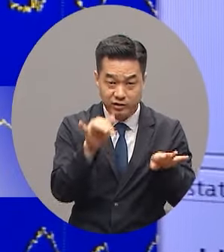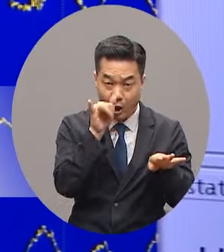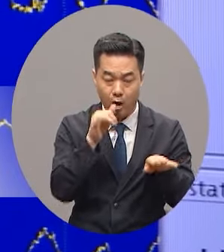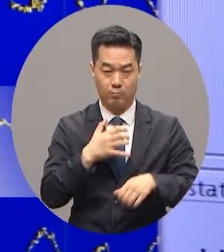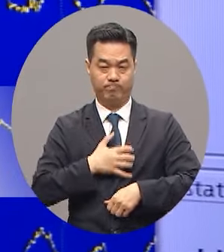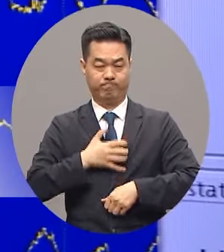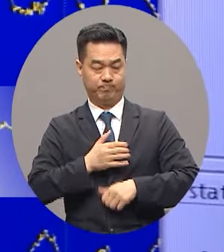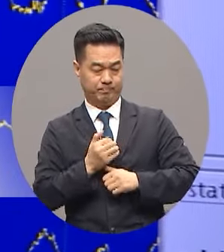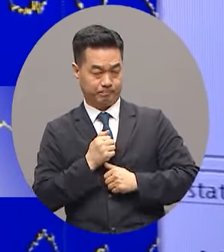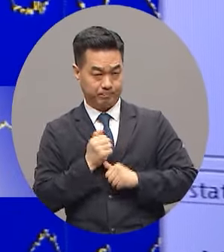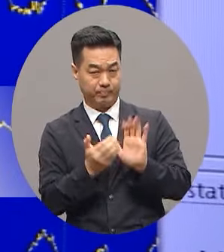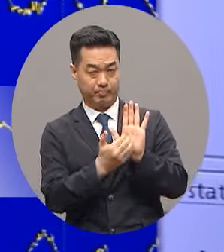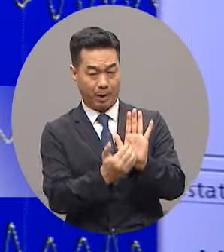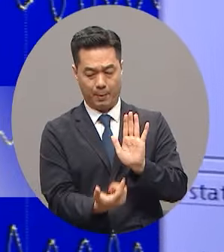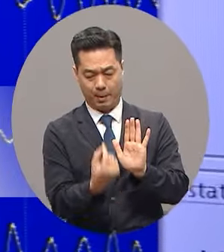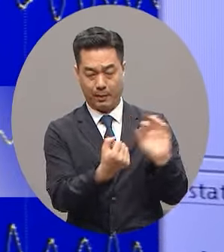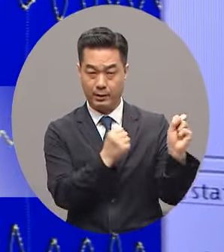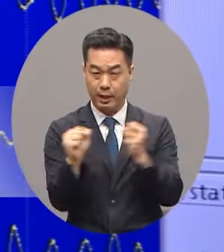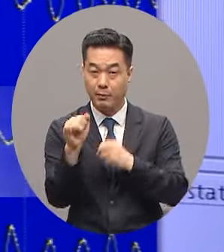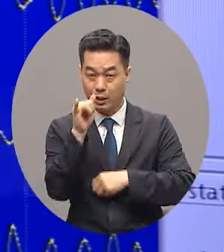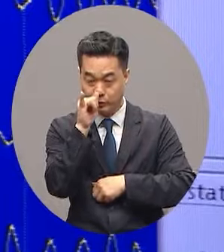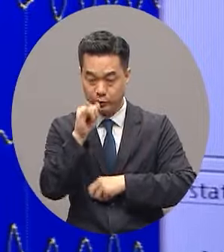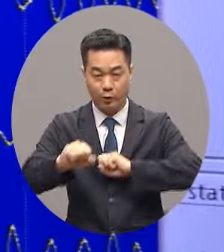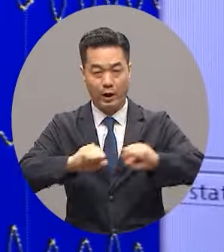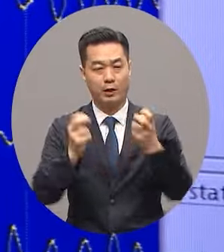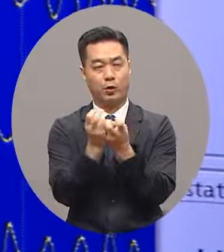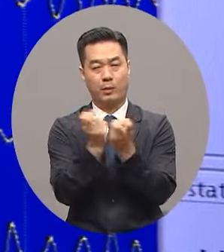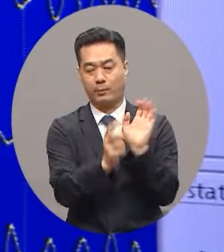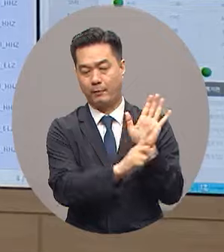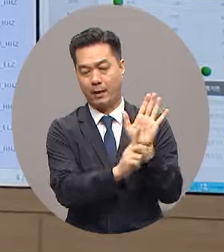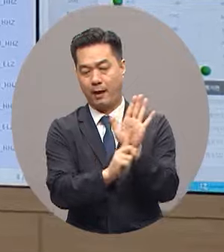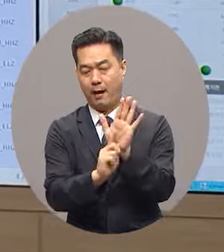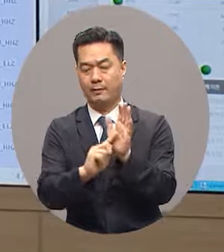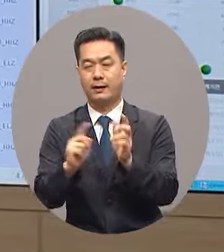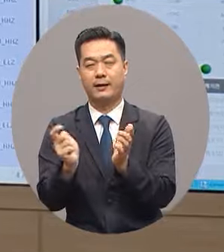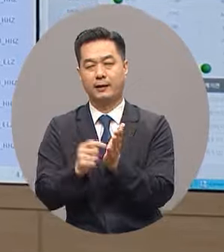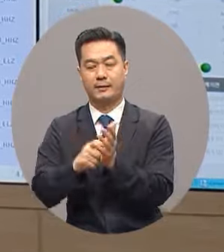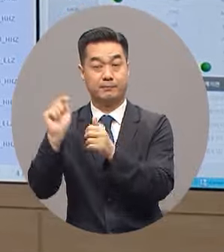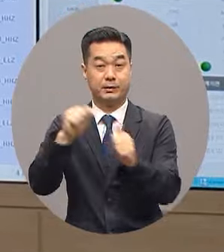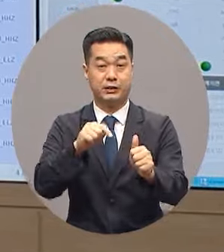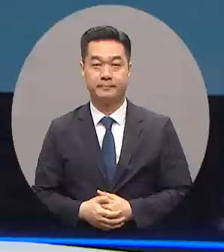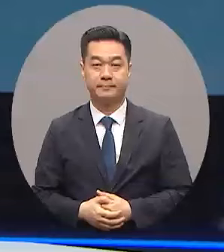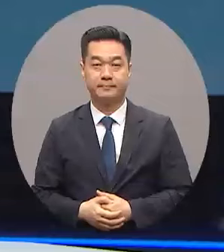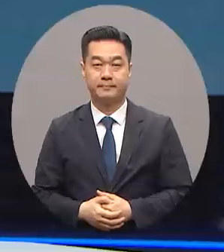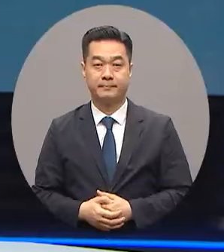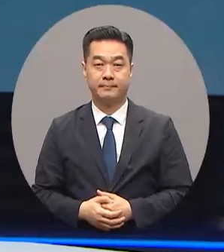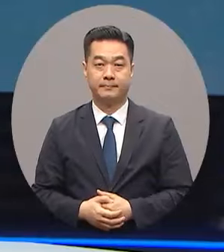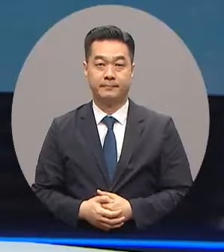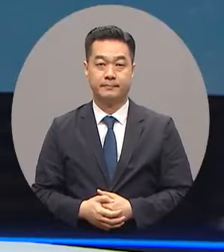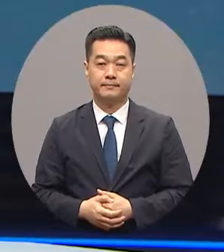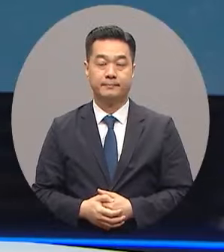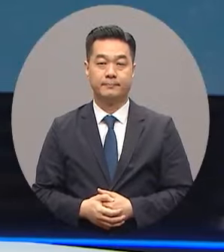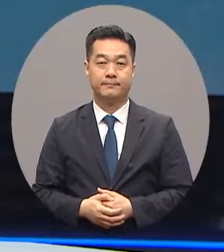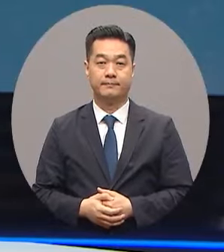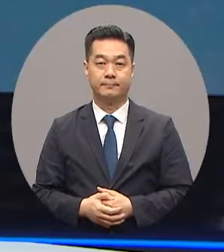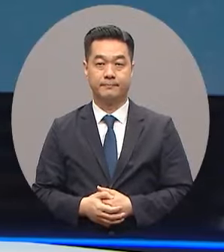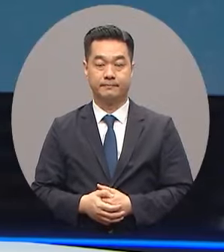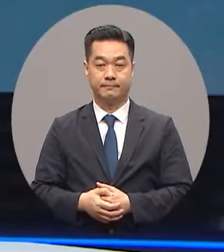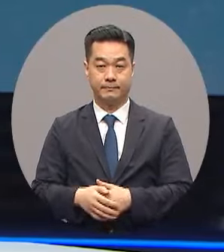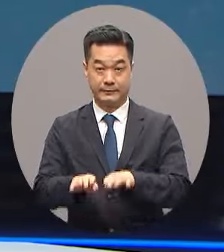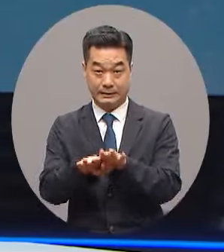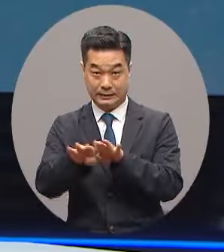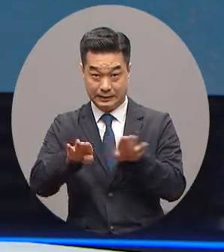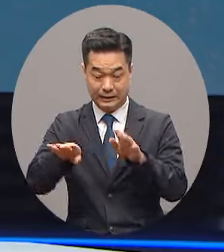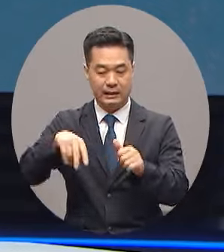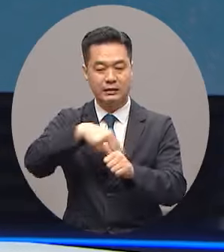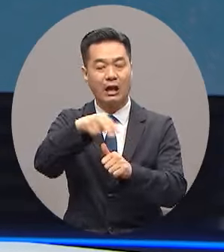지역 국민이 신속히 대피할 수 있도록 행동 요령을 안내하라고 긴급 지시했습니다. 예, 계속해서 지진